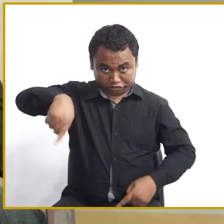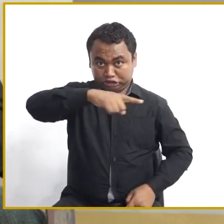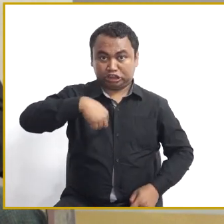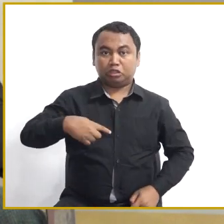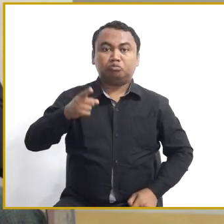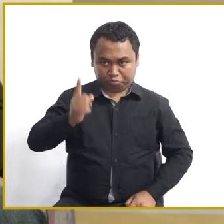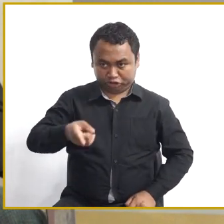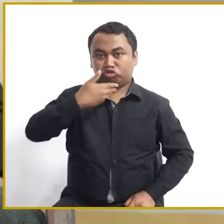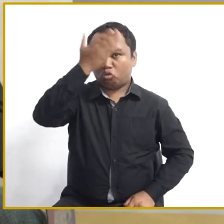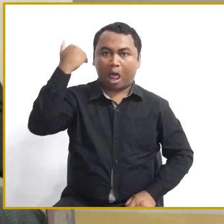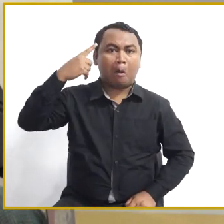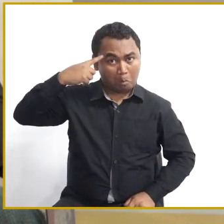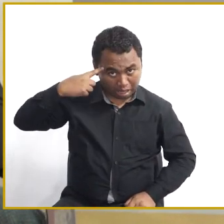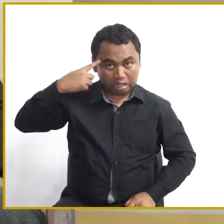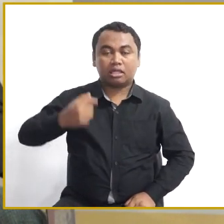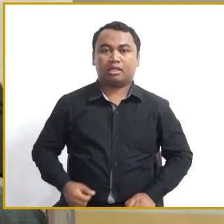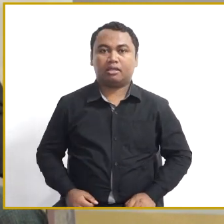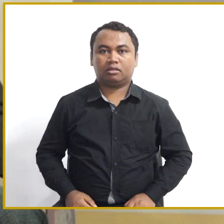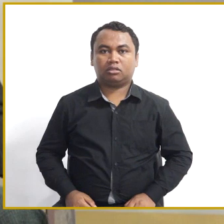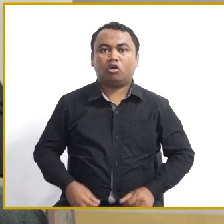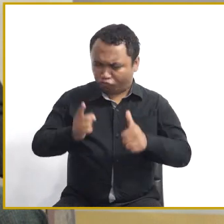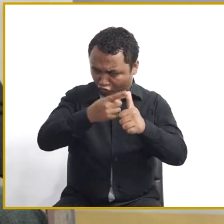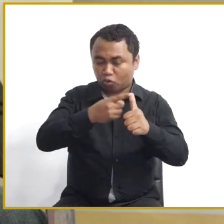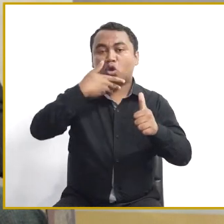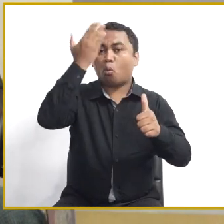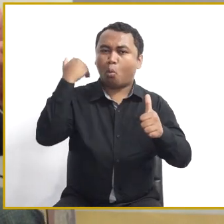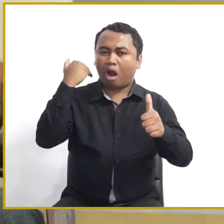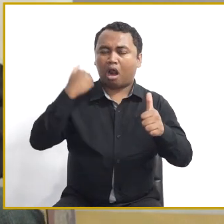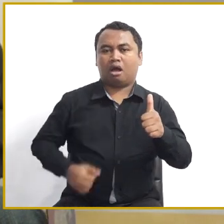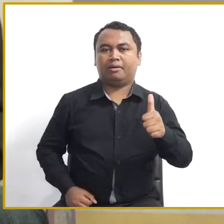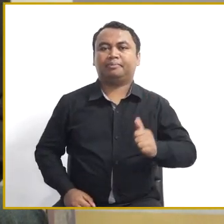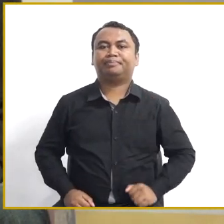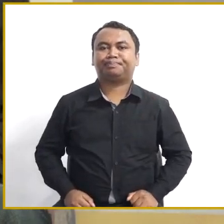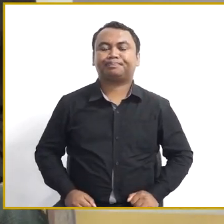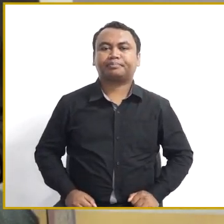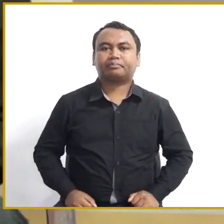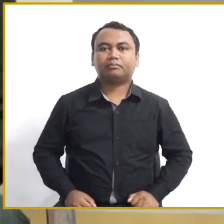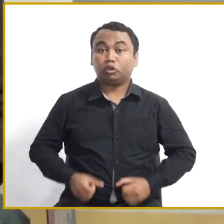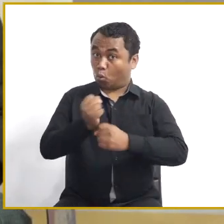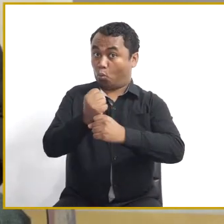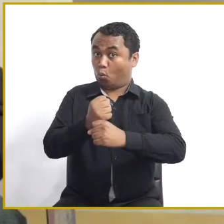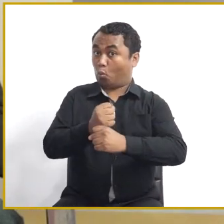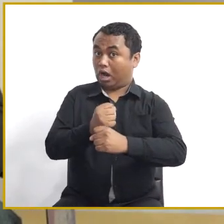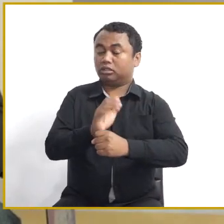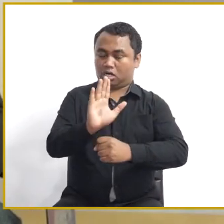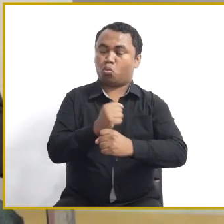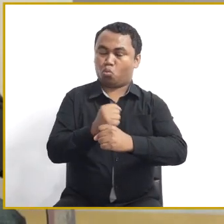olona mahay olona aloha ny any hoetiko voalohany raha resiko manokana ohatra Abraham Razafa